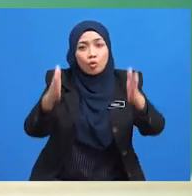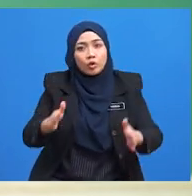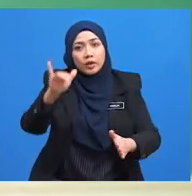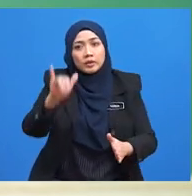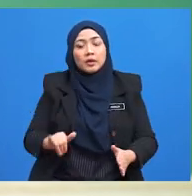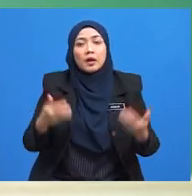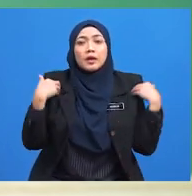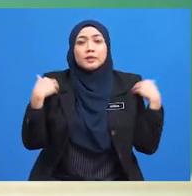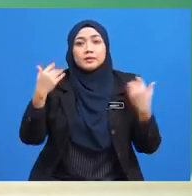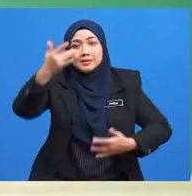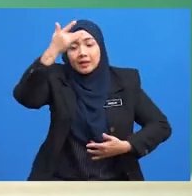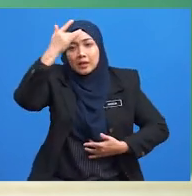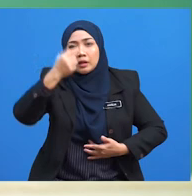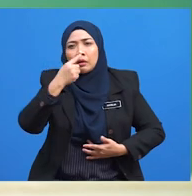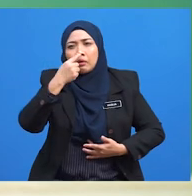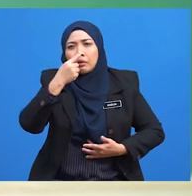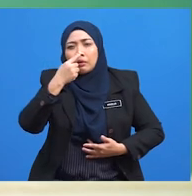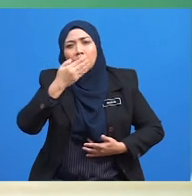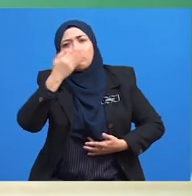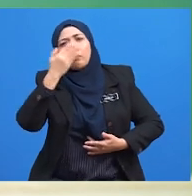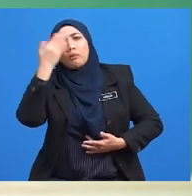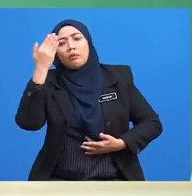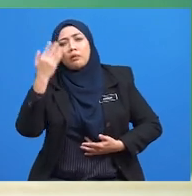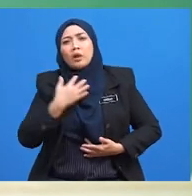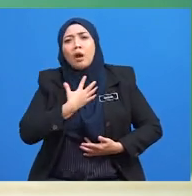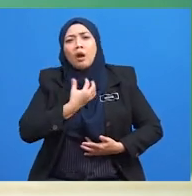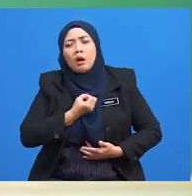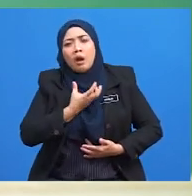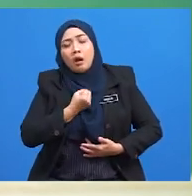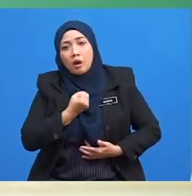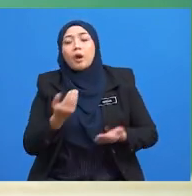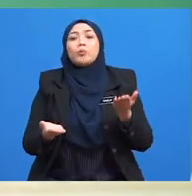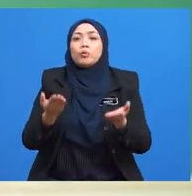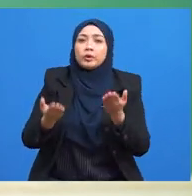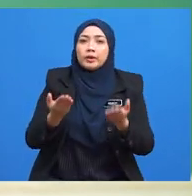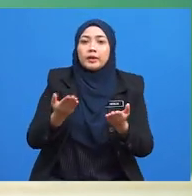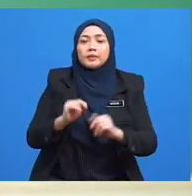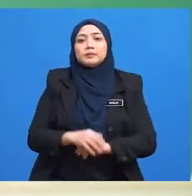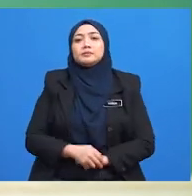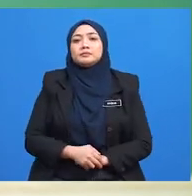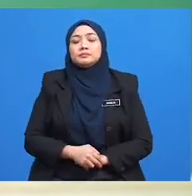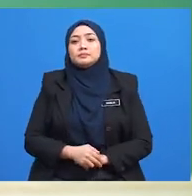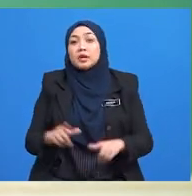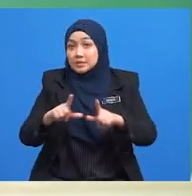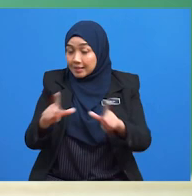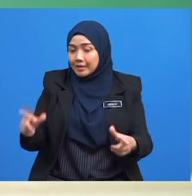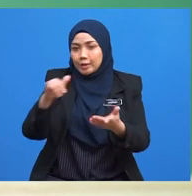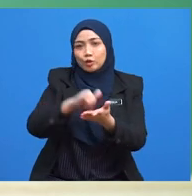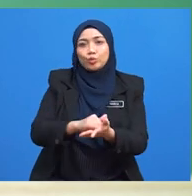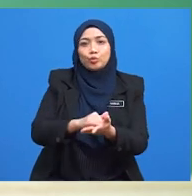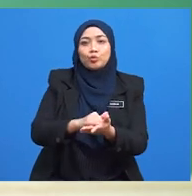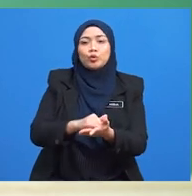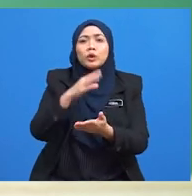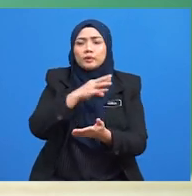seperti asma, semput, lelah dan sebagainya. Selain menjejaskan kesihatan